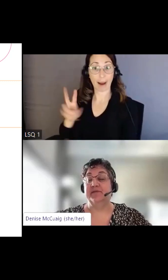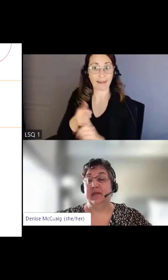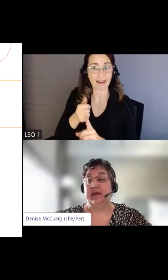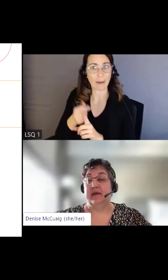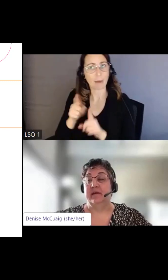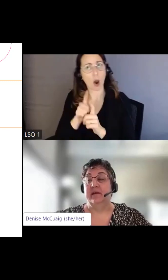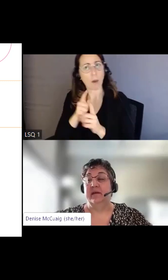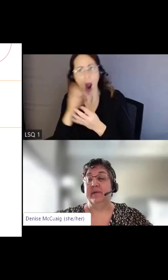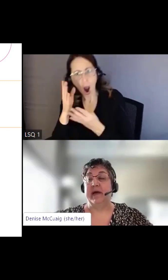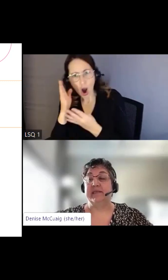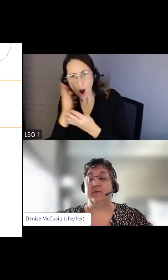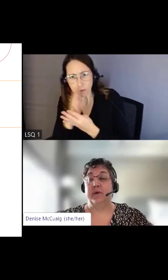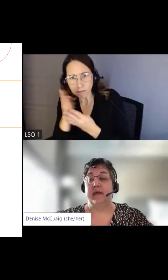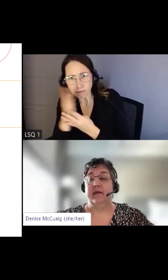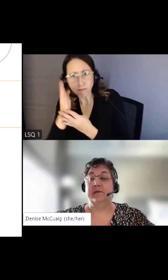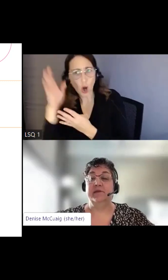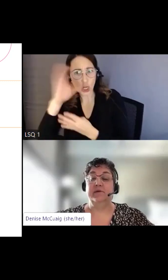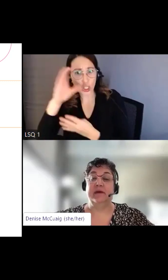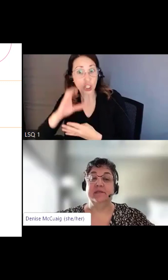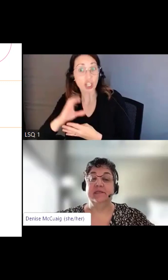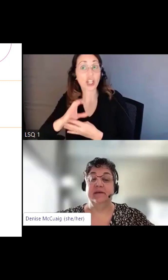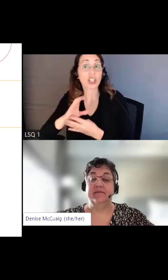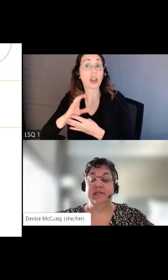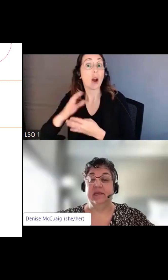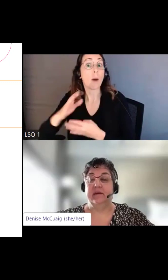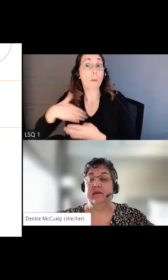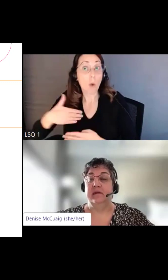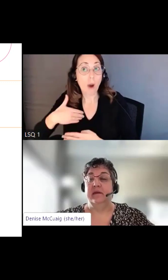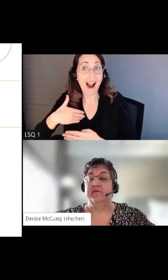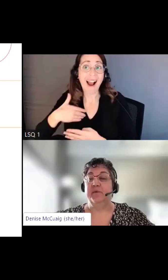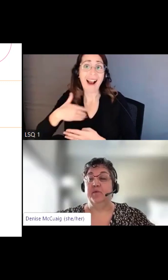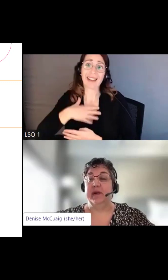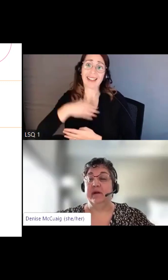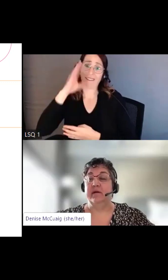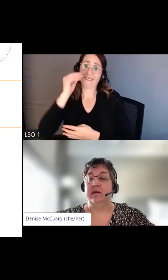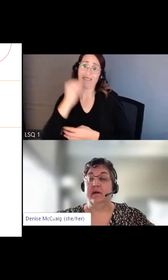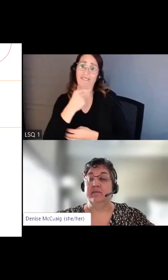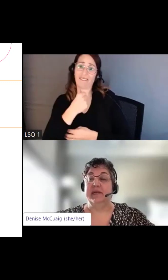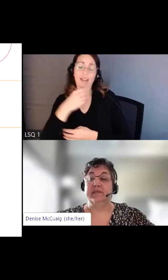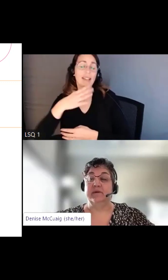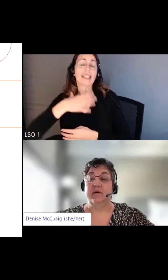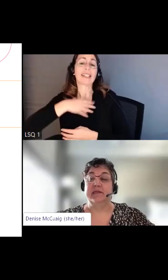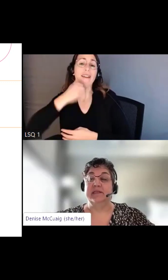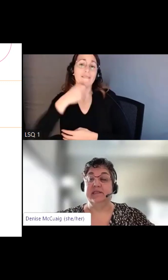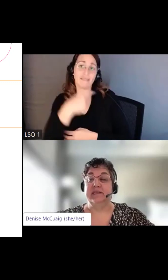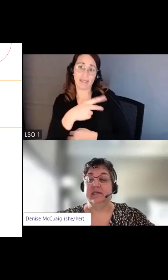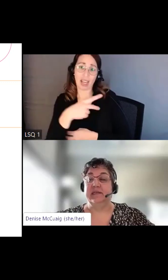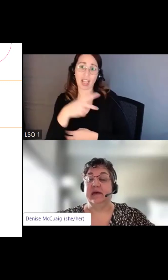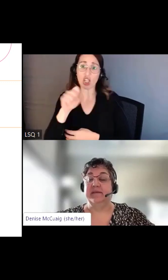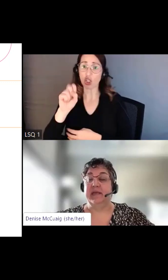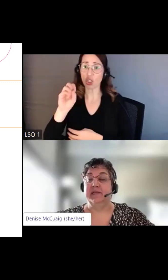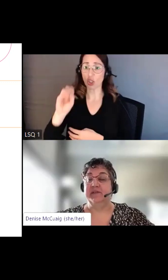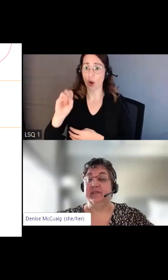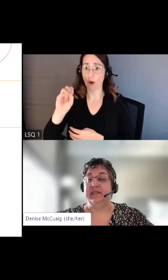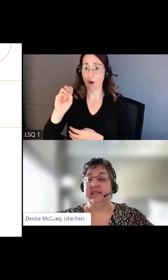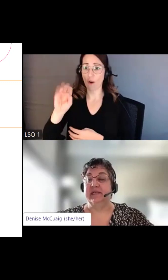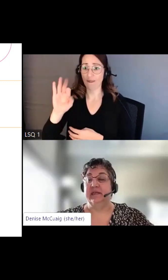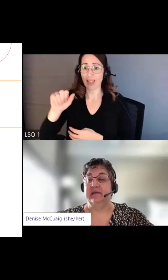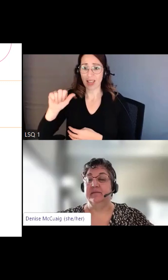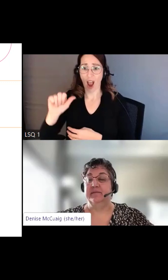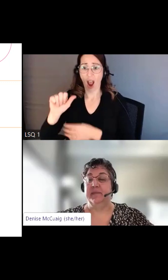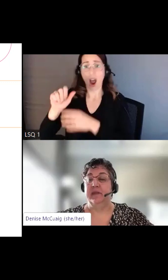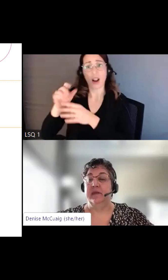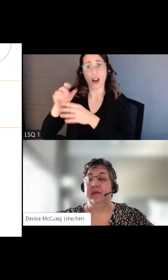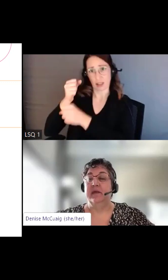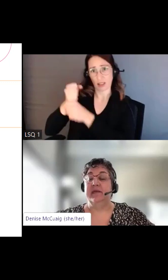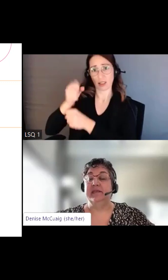en 2017 d'une maladie chronique rare à l'âge de 16 ans. Elle siège au